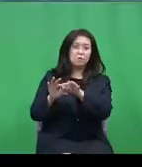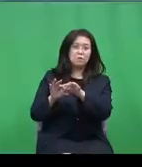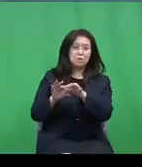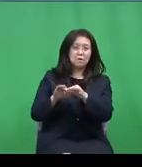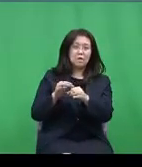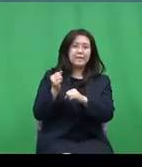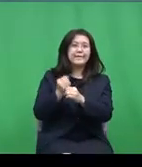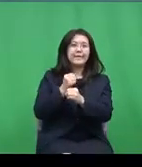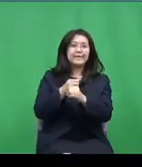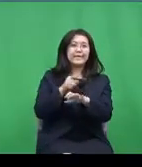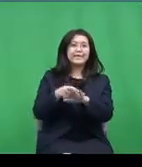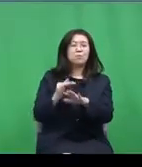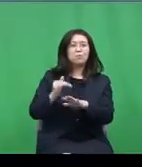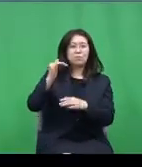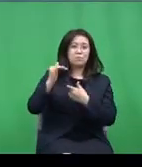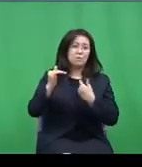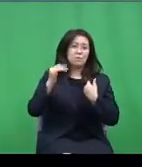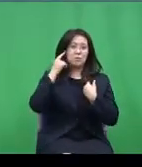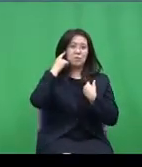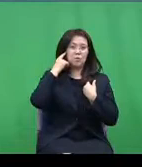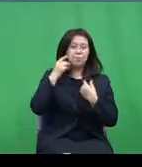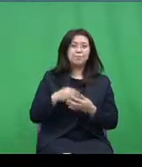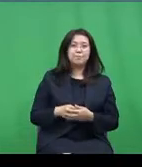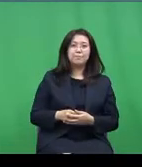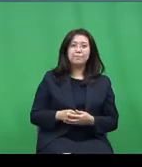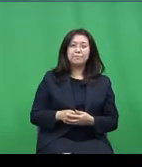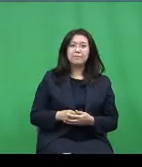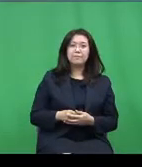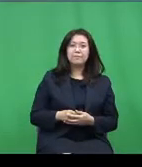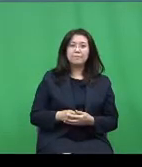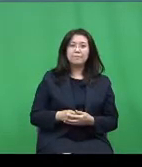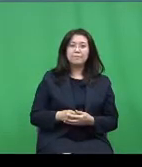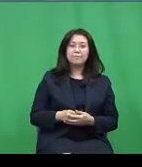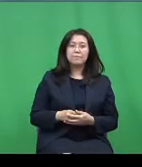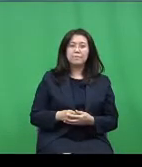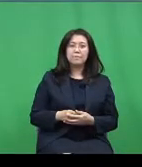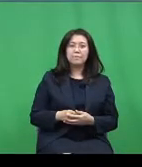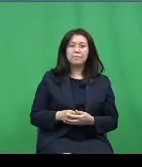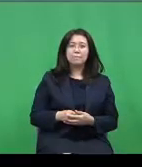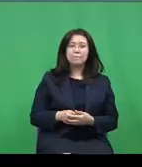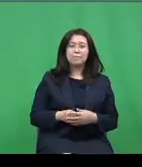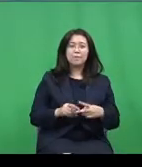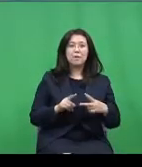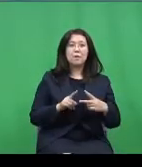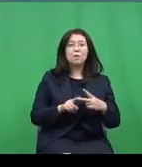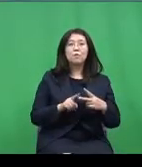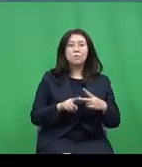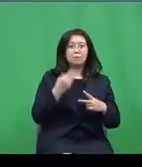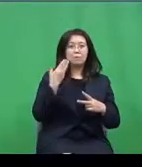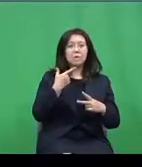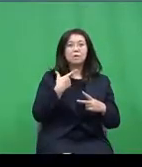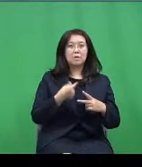つなげていきたいと思っております。 国府以前の会見